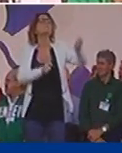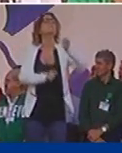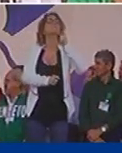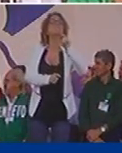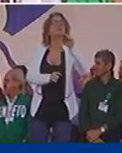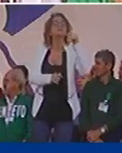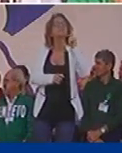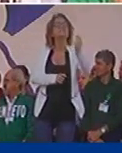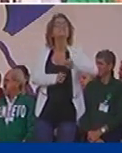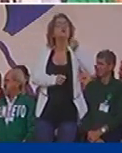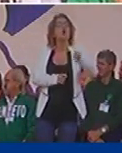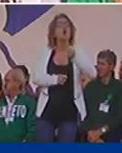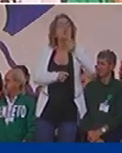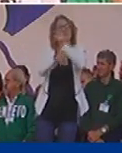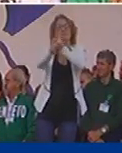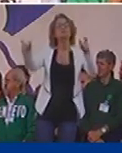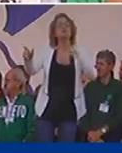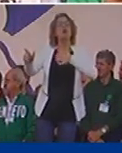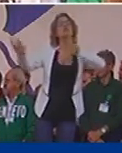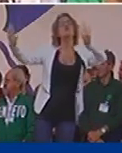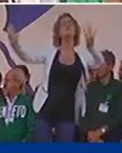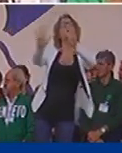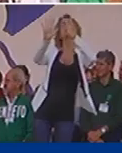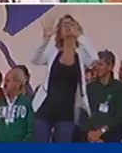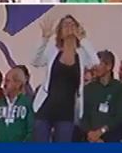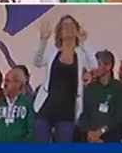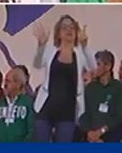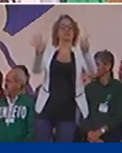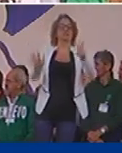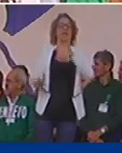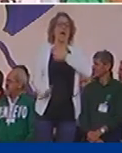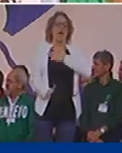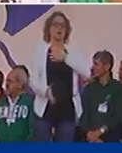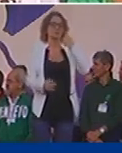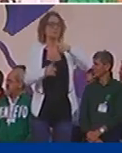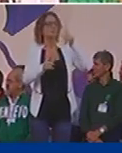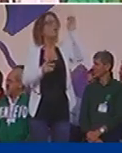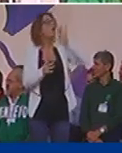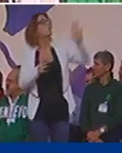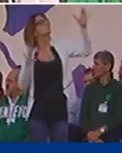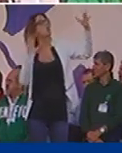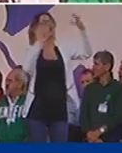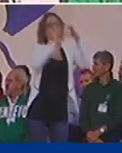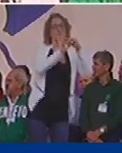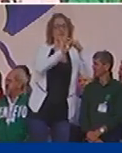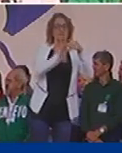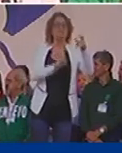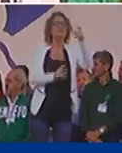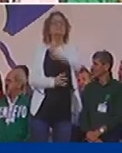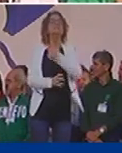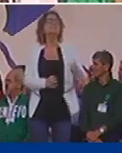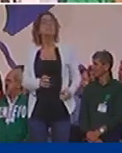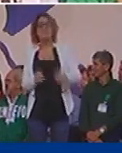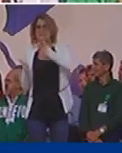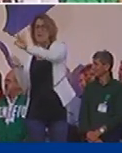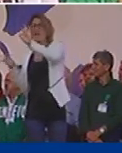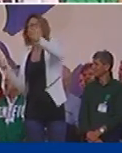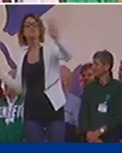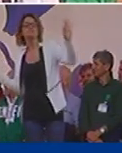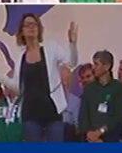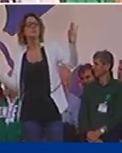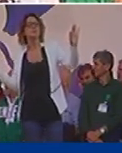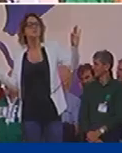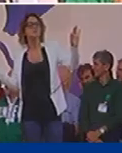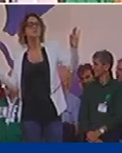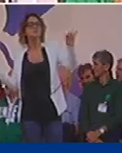a 97 anni per rientrare nei parametri europei. Se questi sindaci se questi